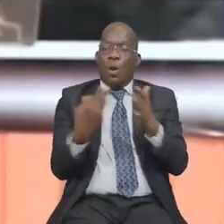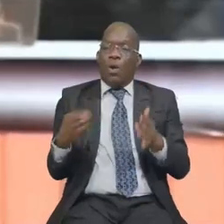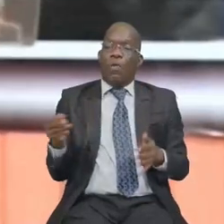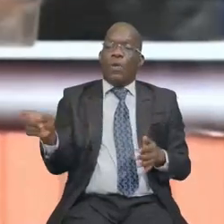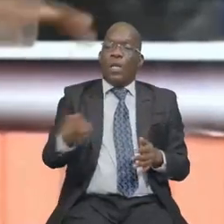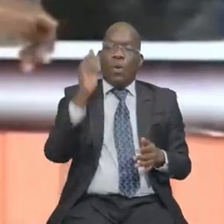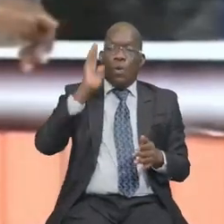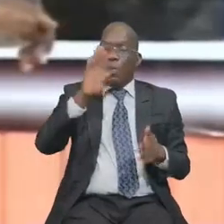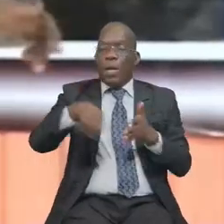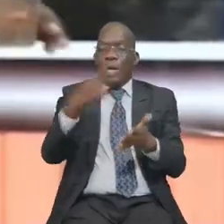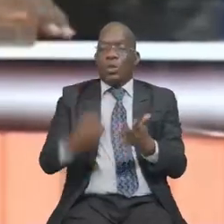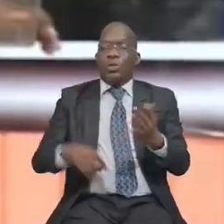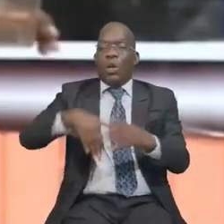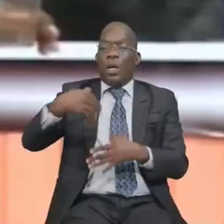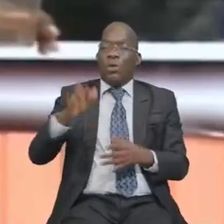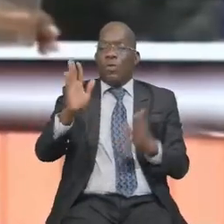de Jésus.